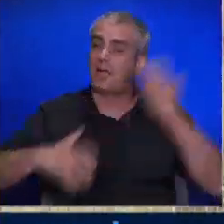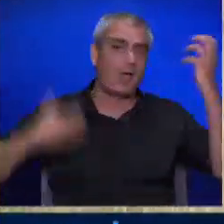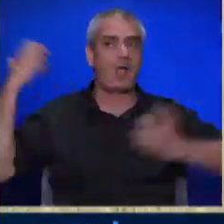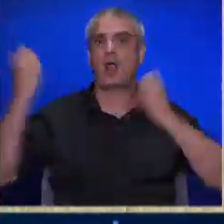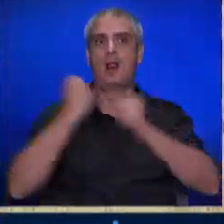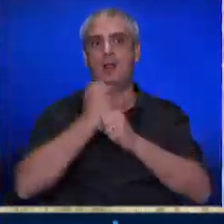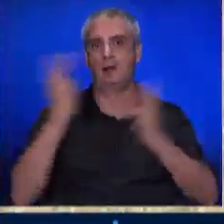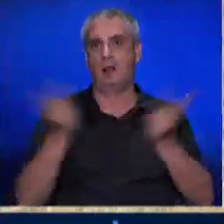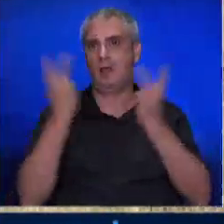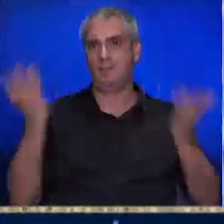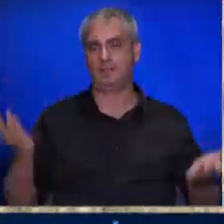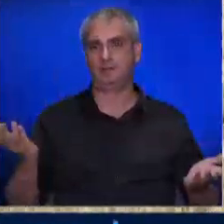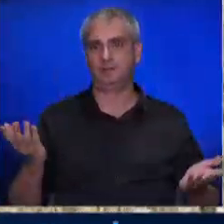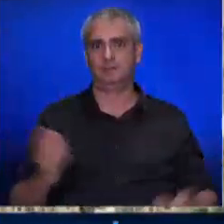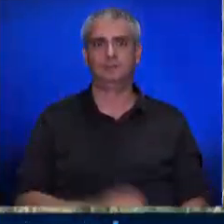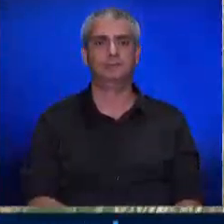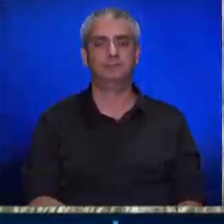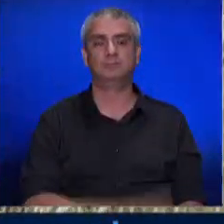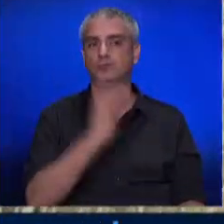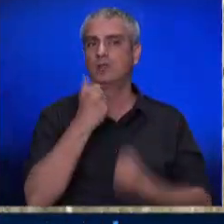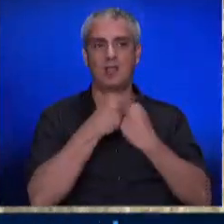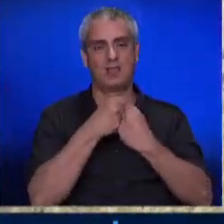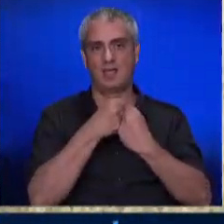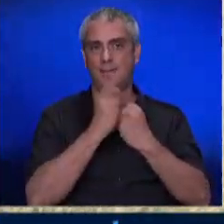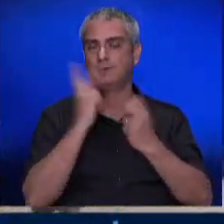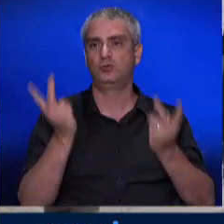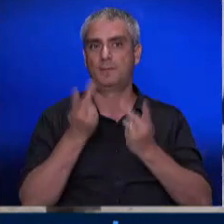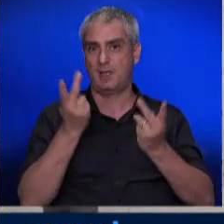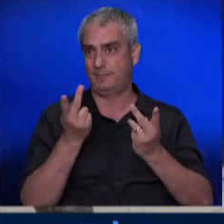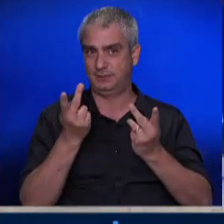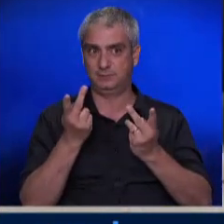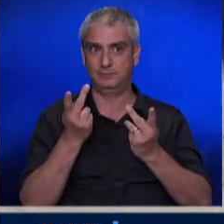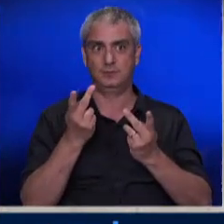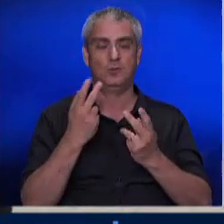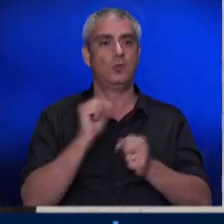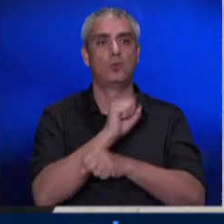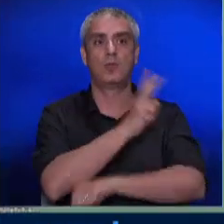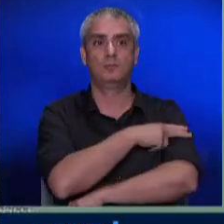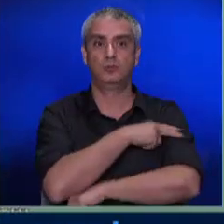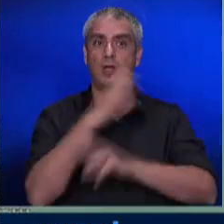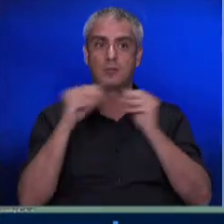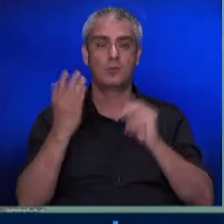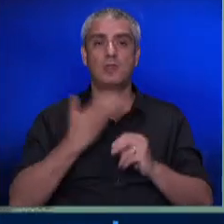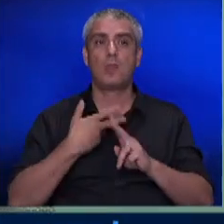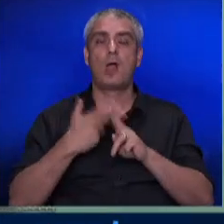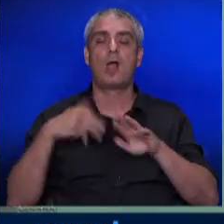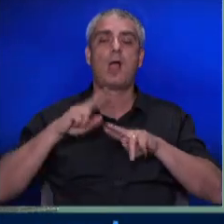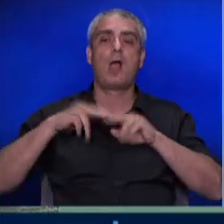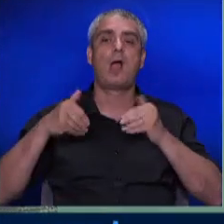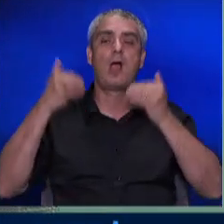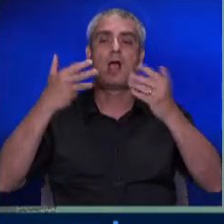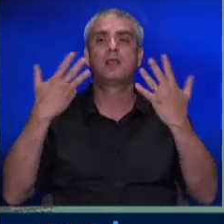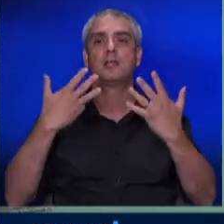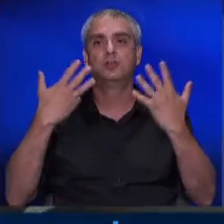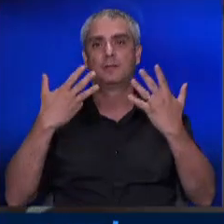הרגליים. שני אתגרים ניצבים בפני המחפשים. התלונה למשטרה על ההיעדרות התקבלה רק